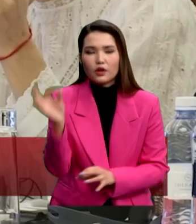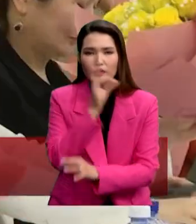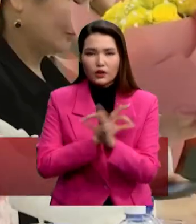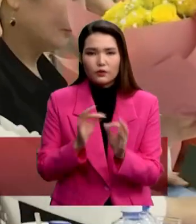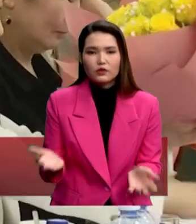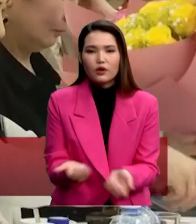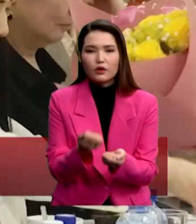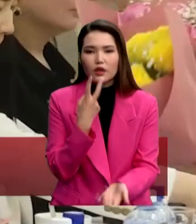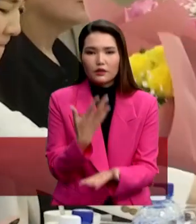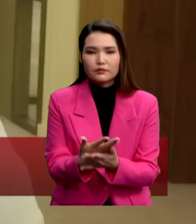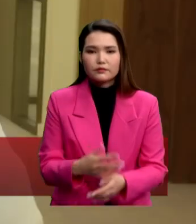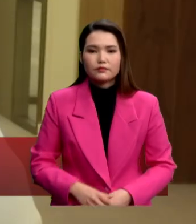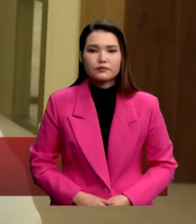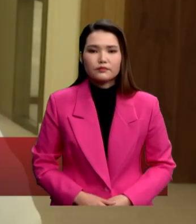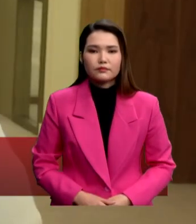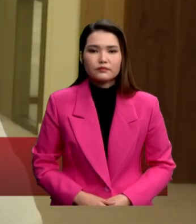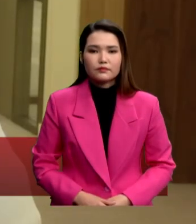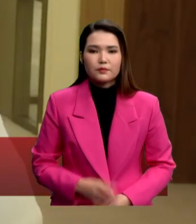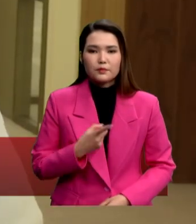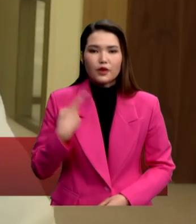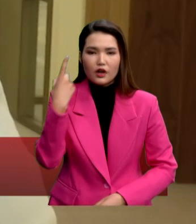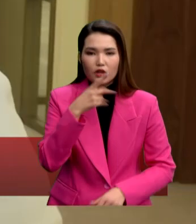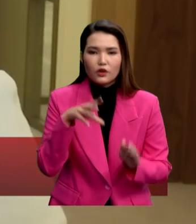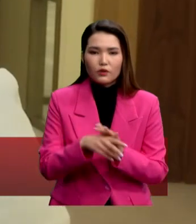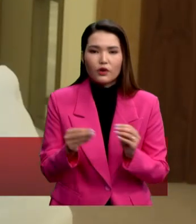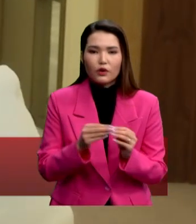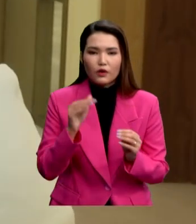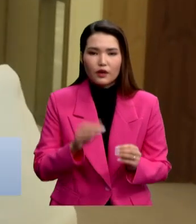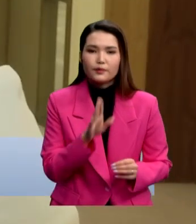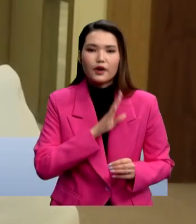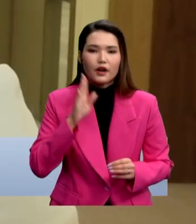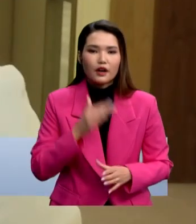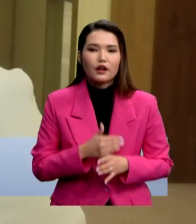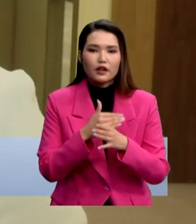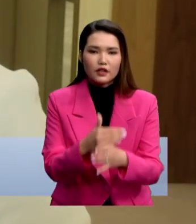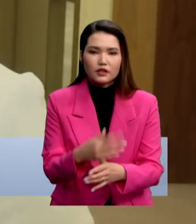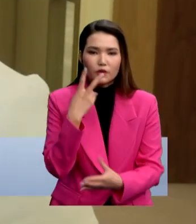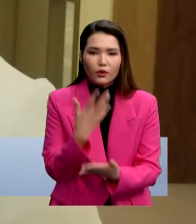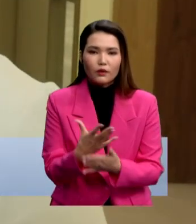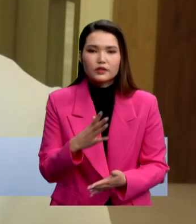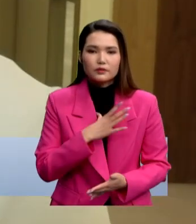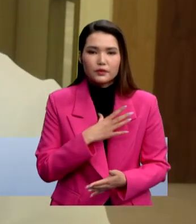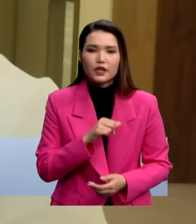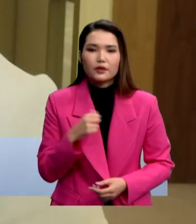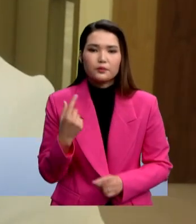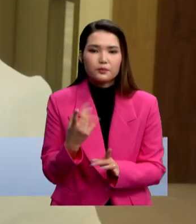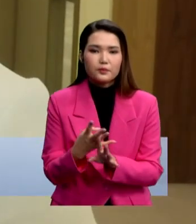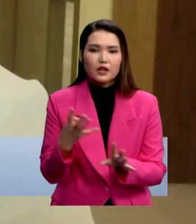қолдау берілген. Бір жылдың ішінде 10 мың әйелге көмек көрсетілді. Бұл ең